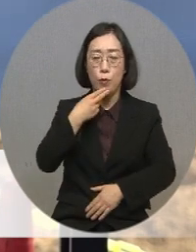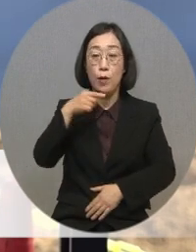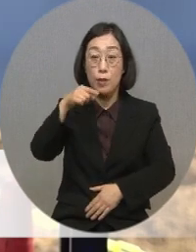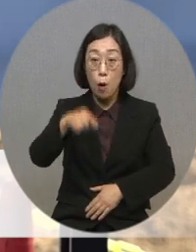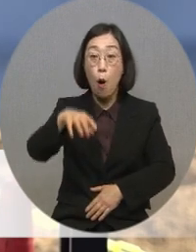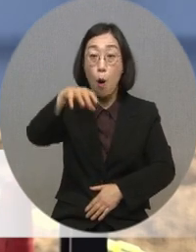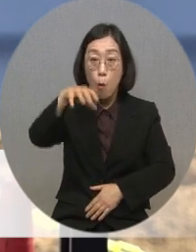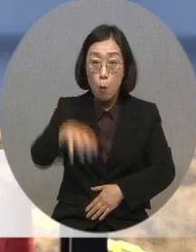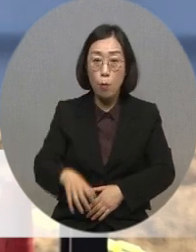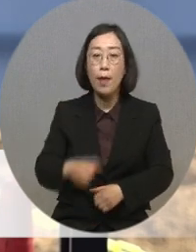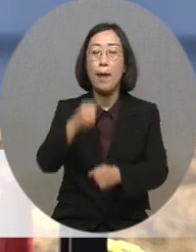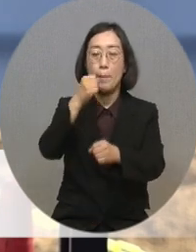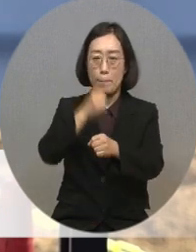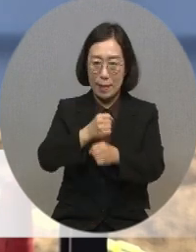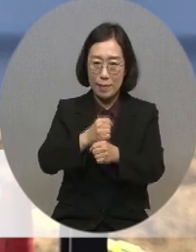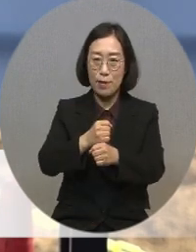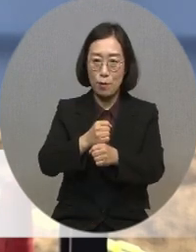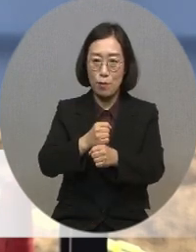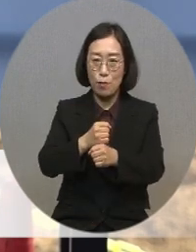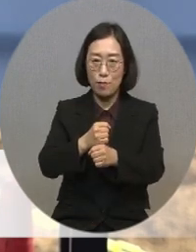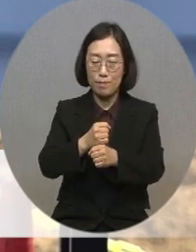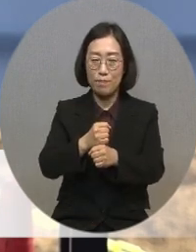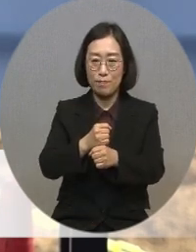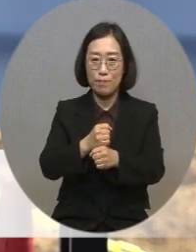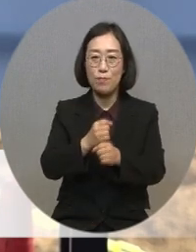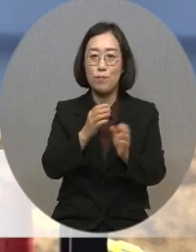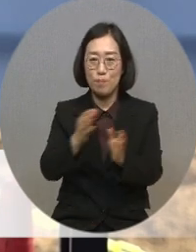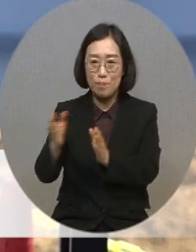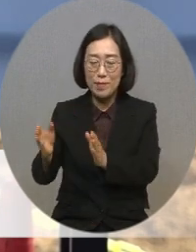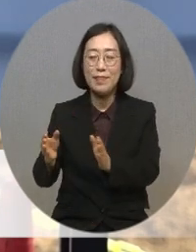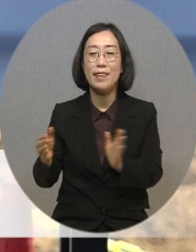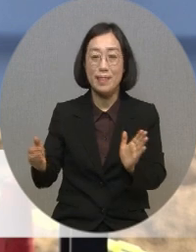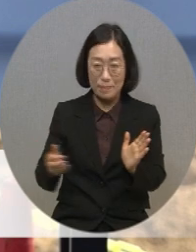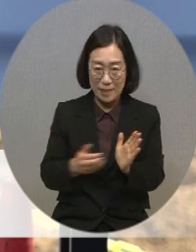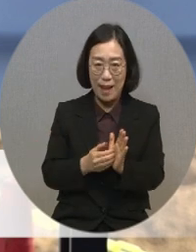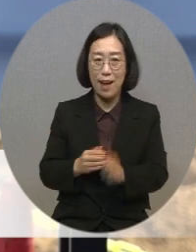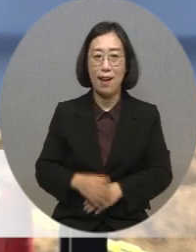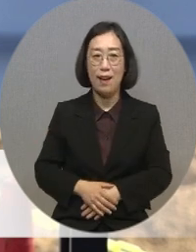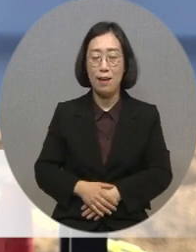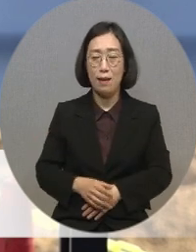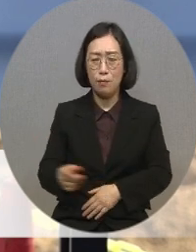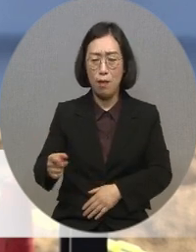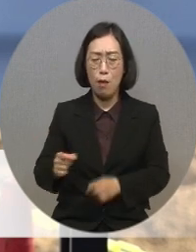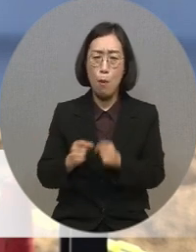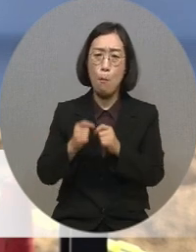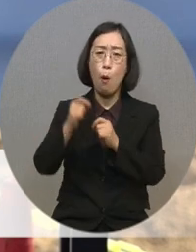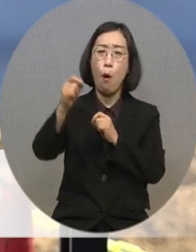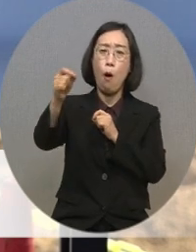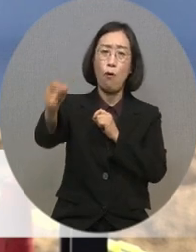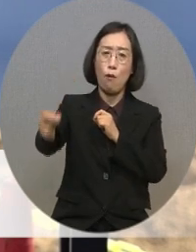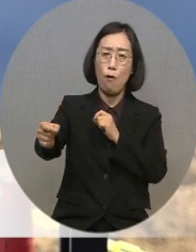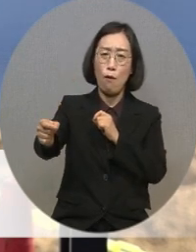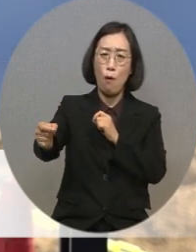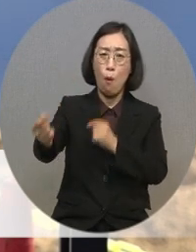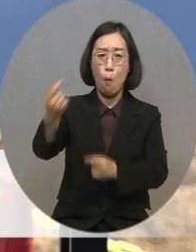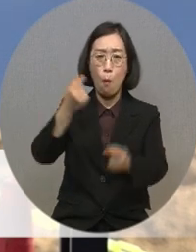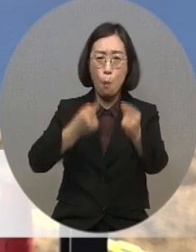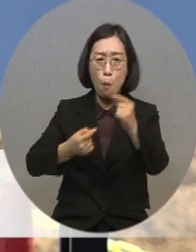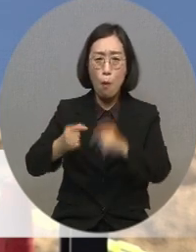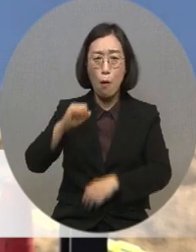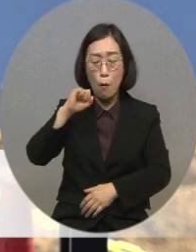공간을 제가 이렇게 만들어 놨거든요. 근데 이제 여기가 상으로 많이 접근성도 좀